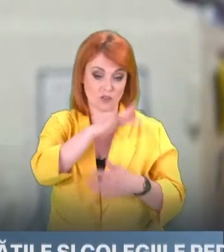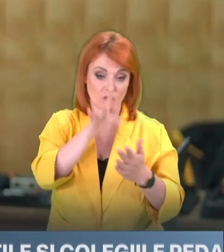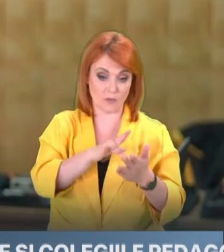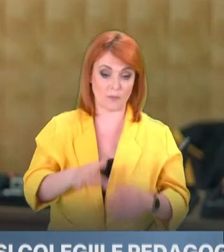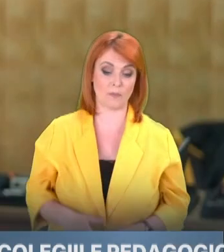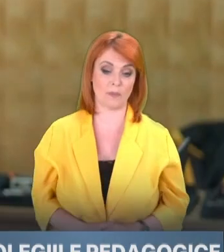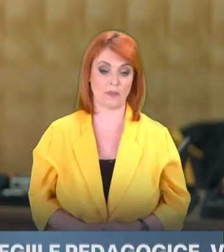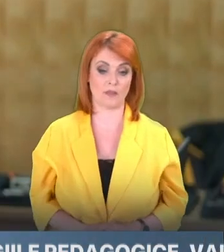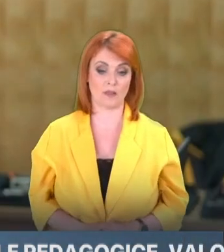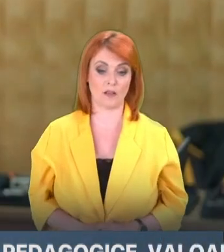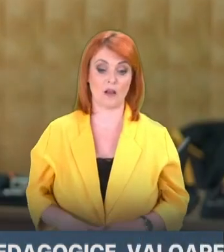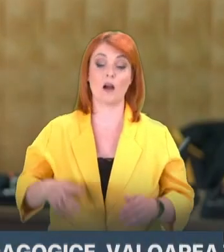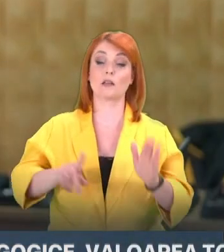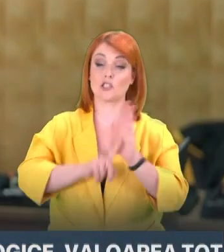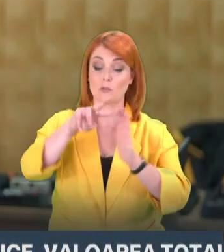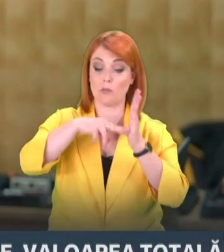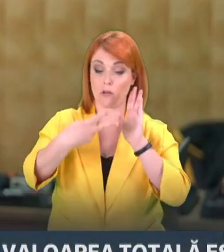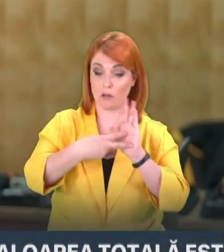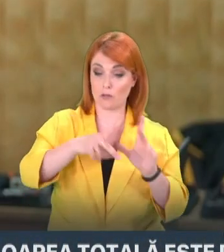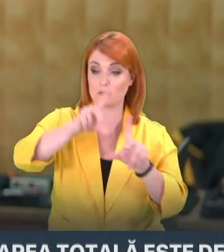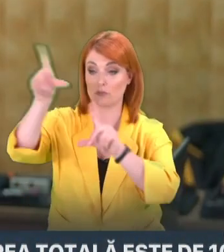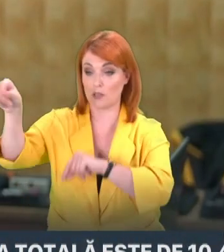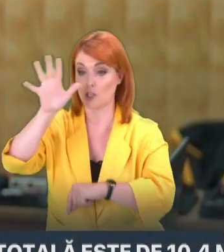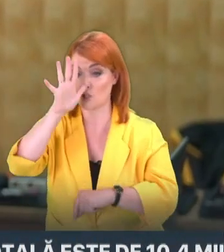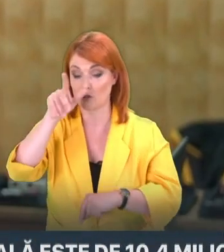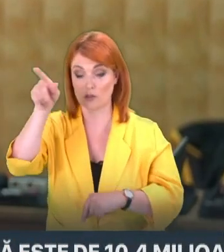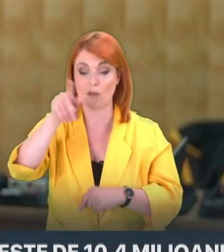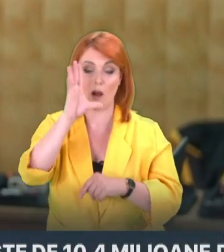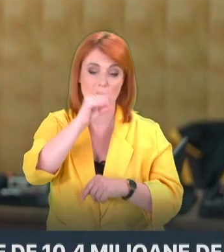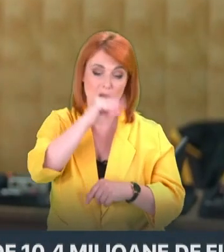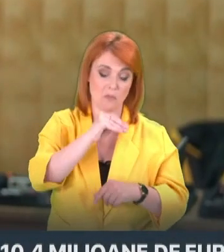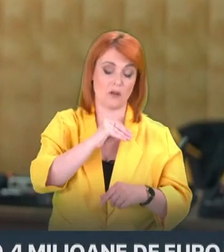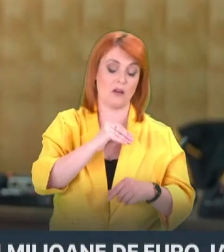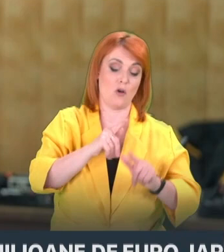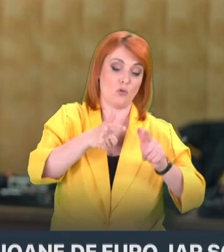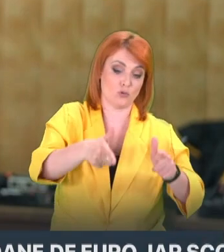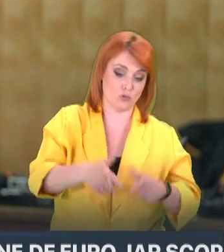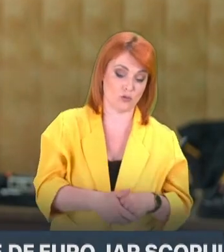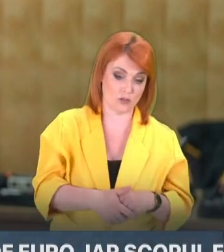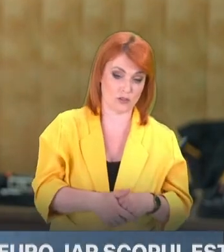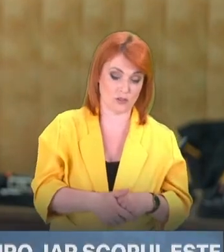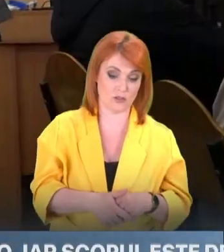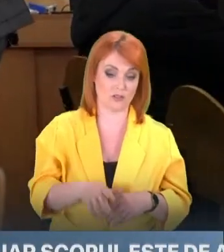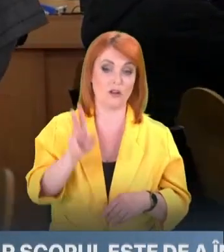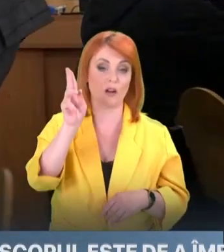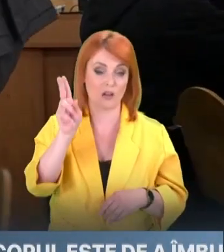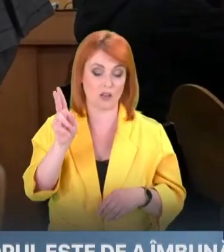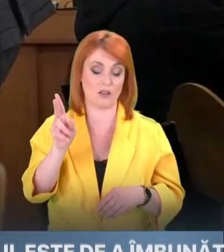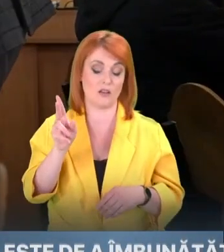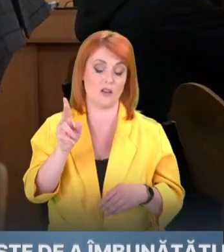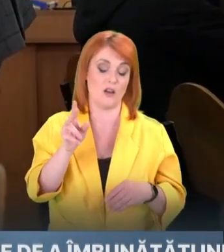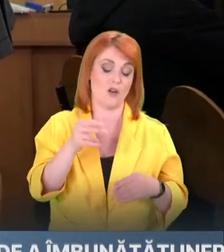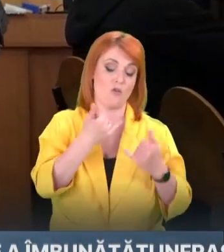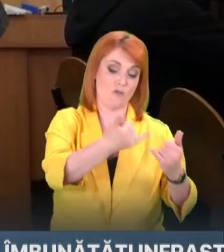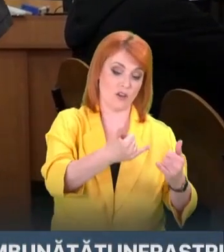întâi plănuiam să plec la Chișinău, pentru că acolo sunt cele mai majoritatea companiilor care oferă aceste studii cât gratis, atât